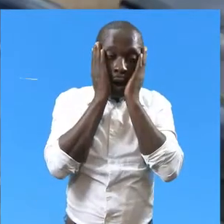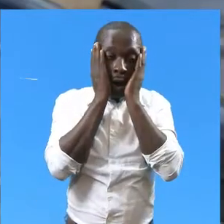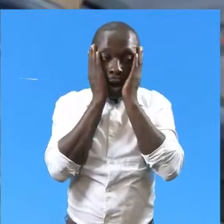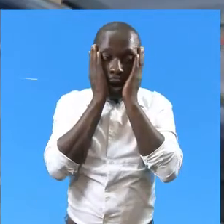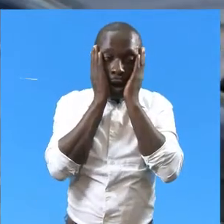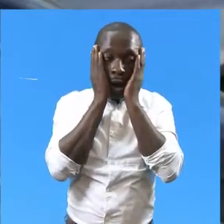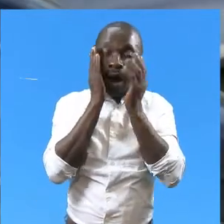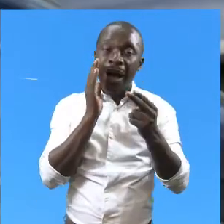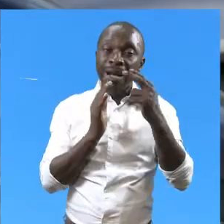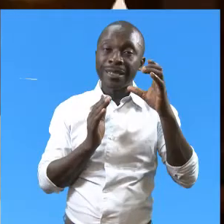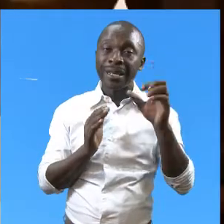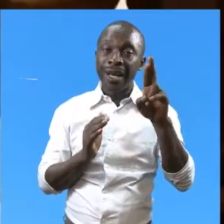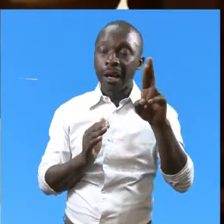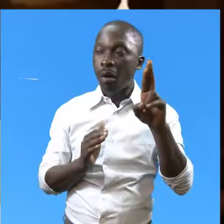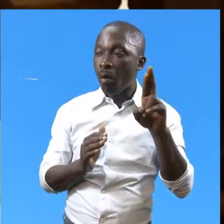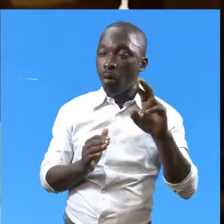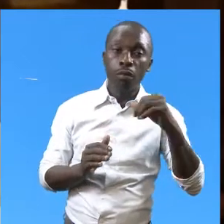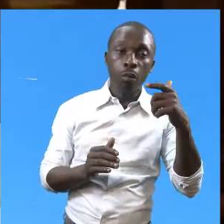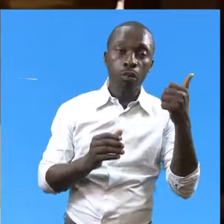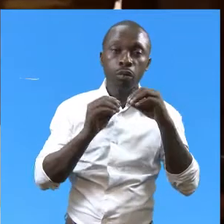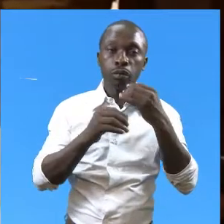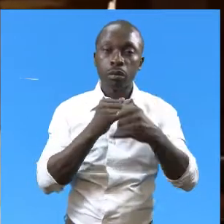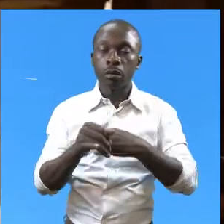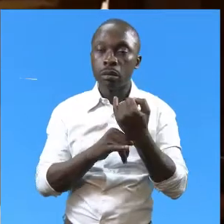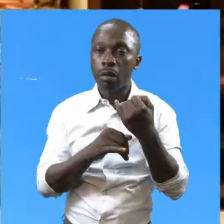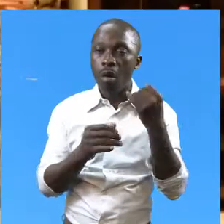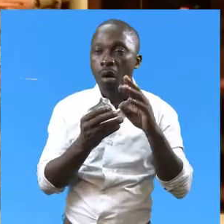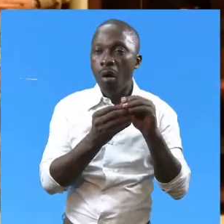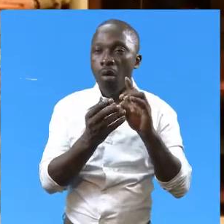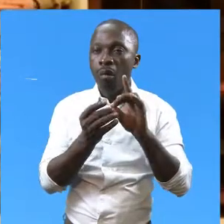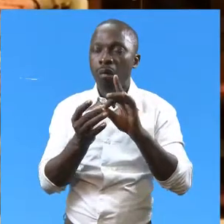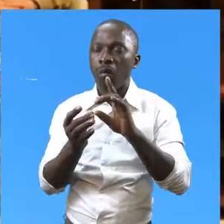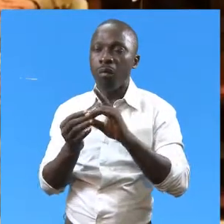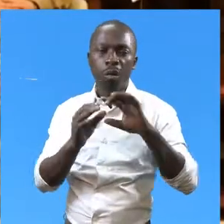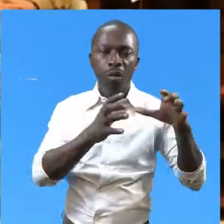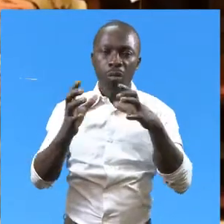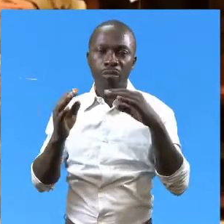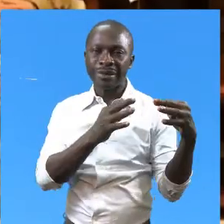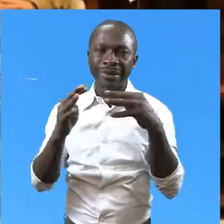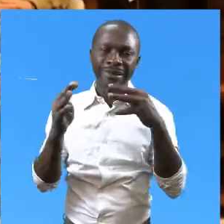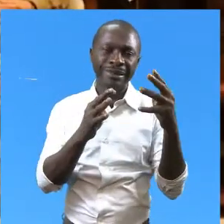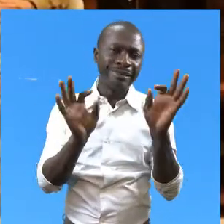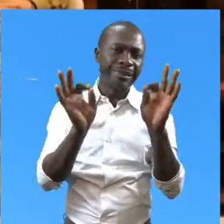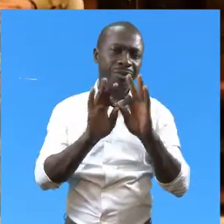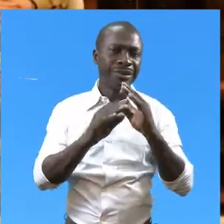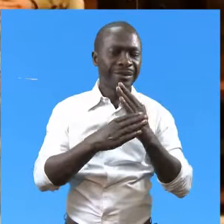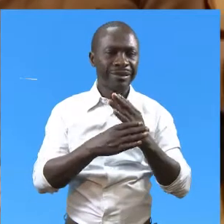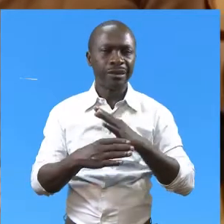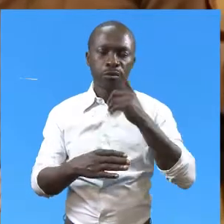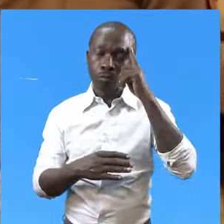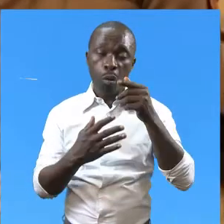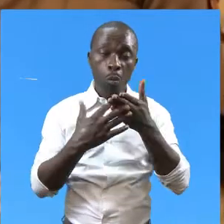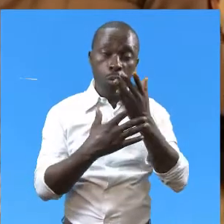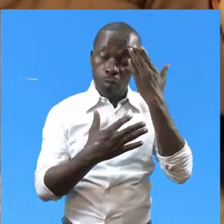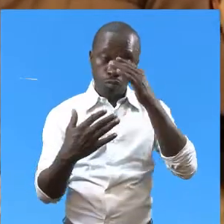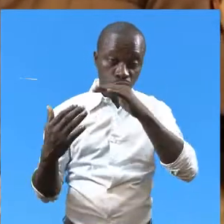réclamé en fin octobre que l'accord de cessez-le-feu permanent signé une semaine plus tôt entre les camps rivaux soit suivi d'un mécanisme pour que